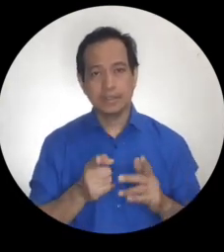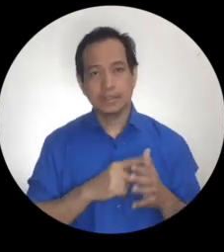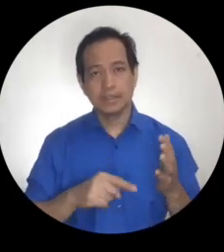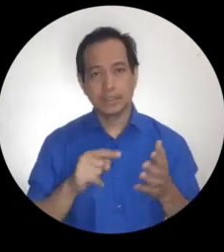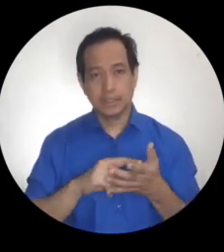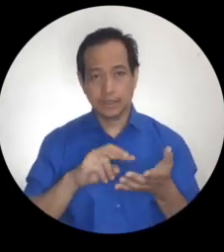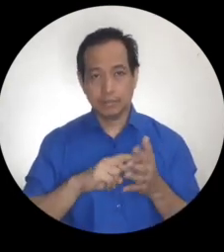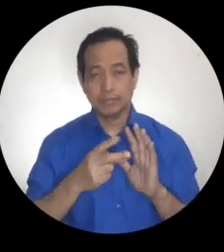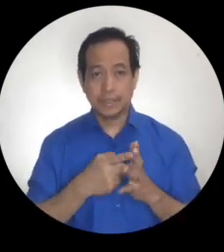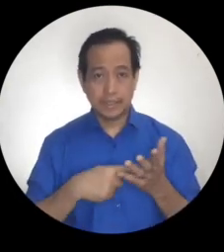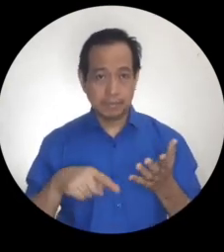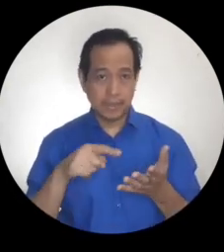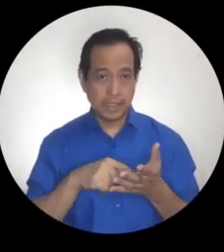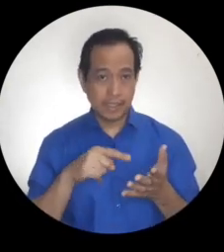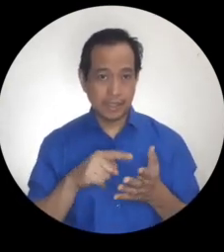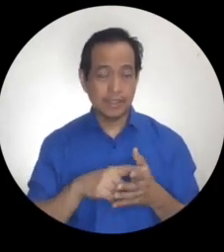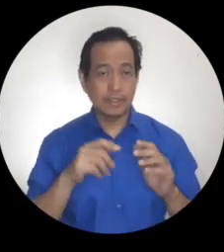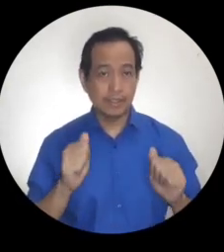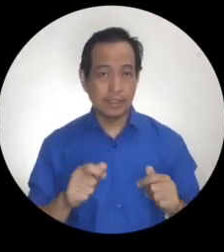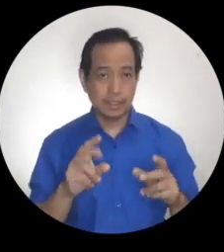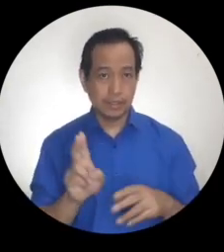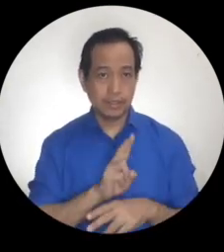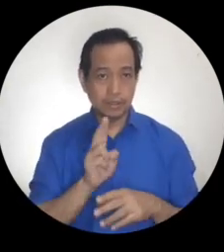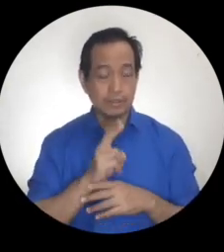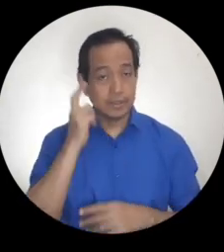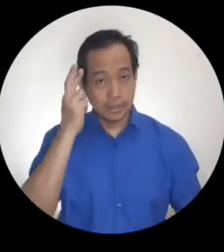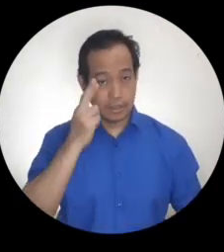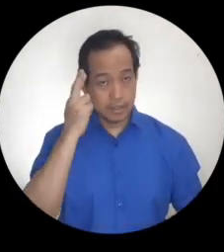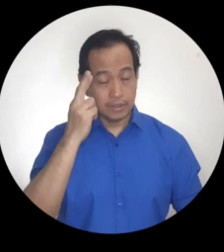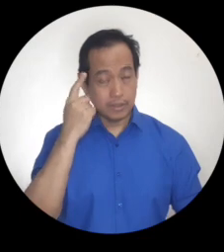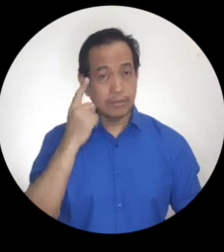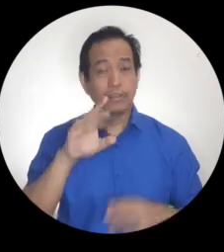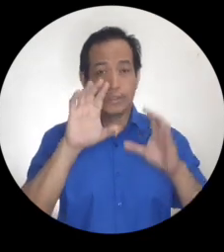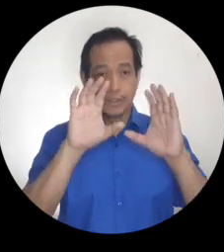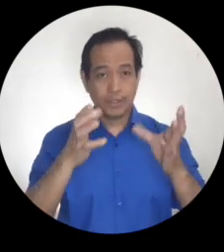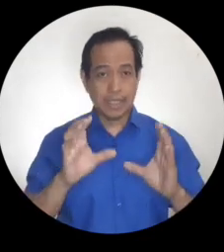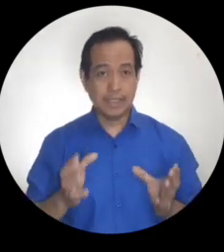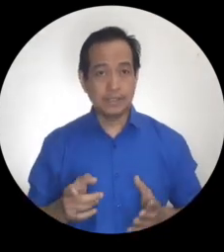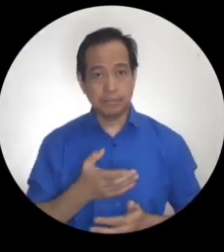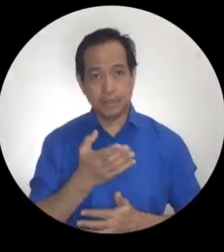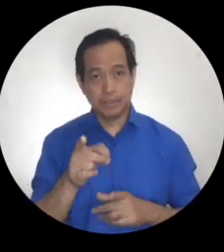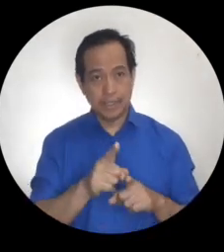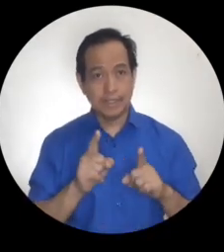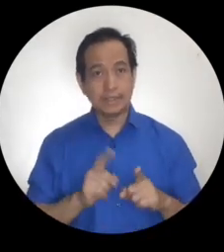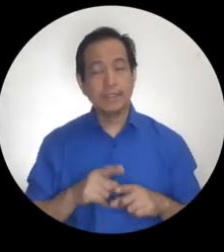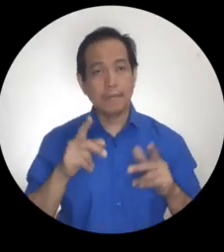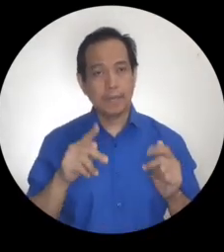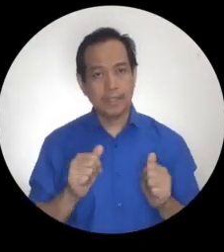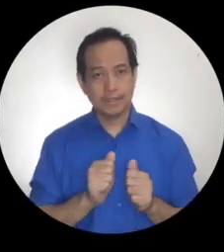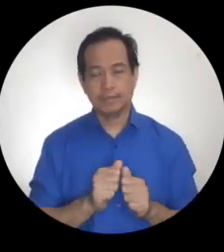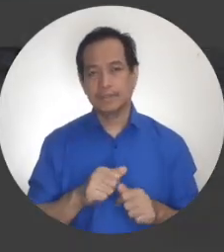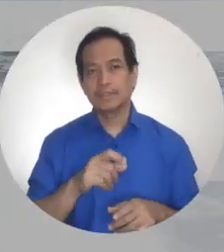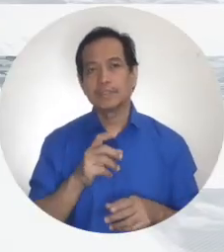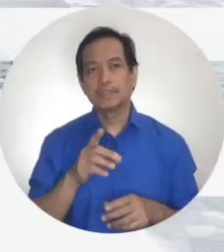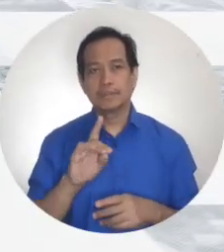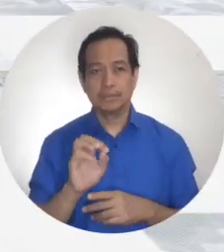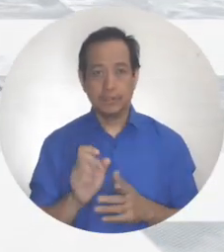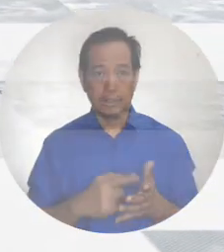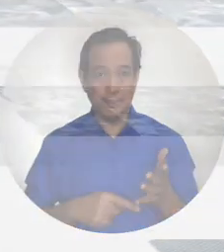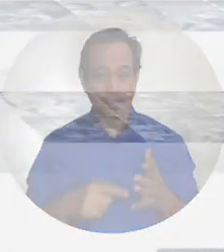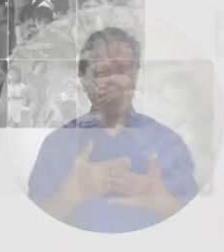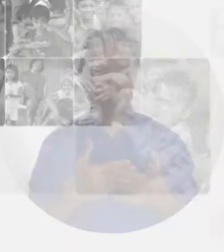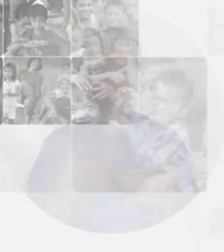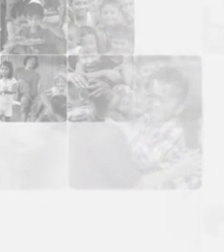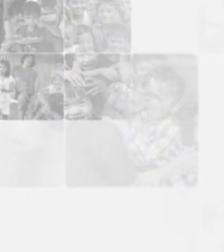na yon, then baka yung sakit na yon ay maaaring pwede mong gawing rason para ma-classify ka as a person with disability.